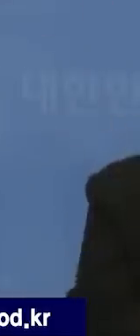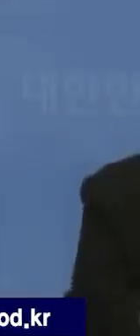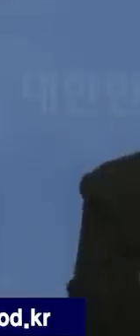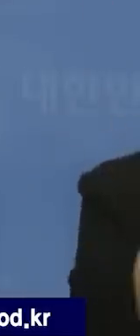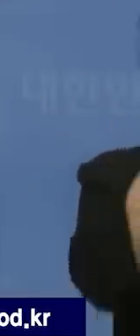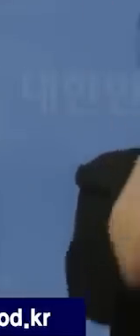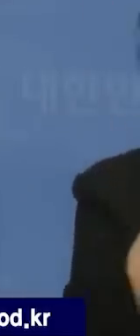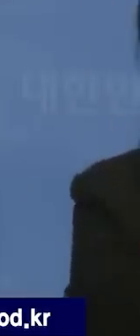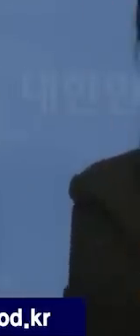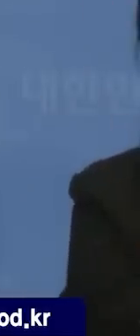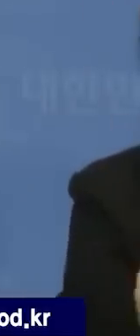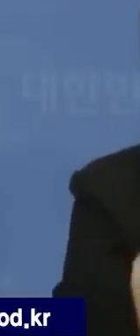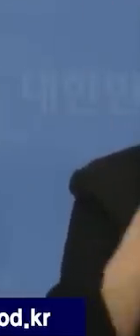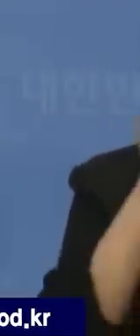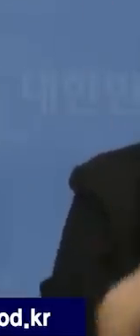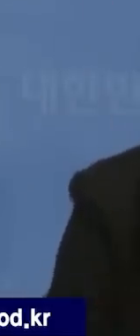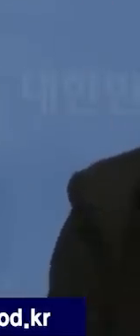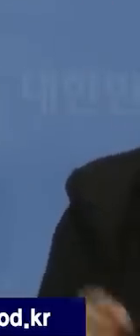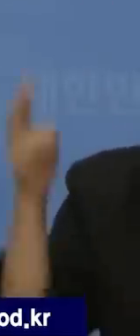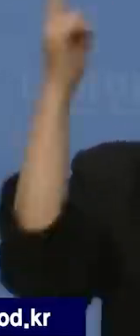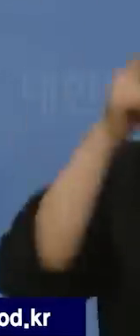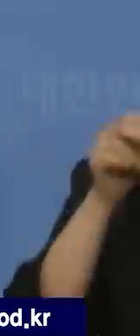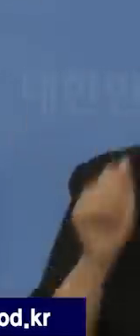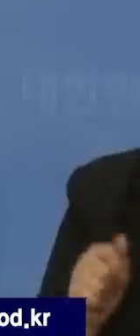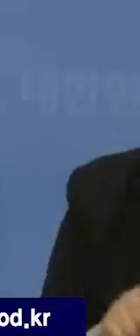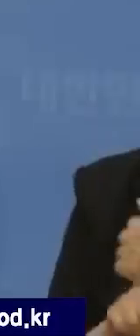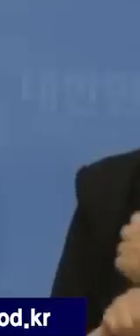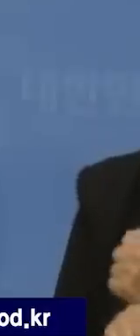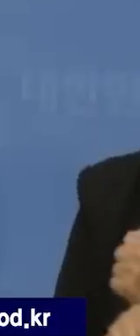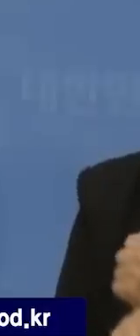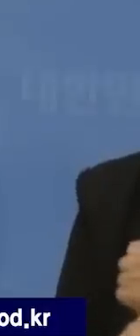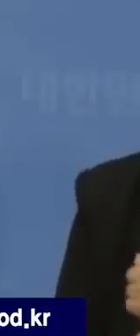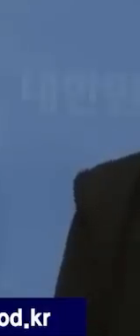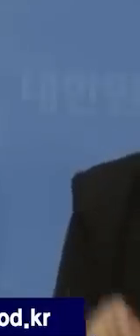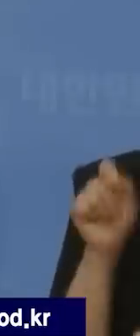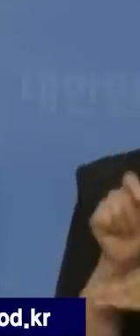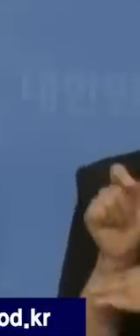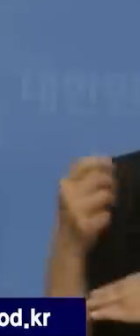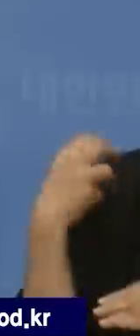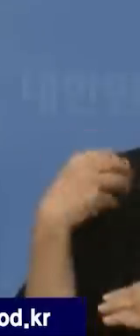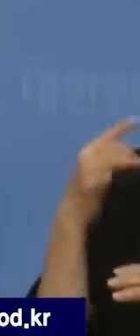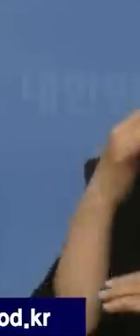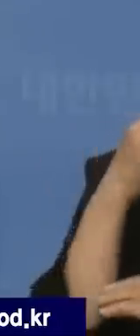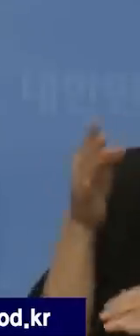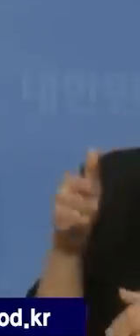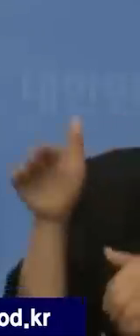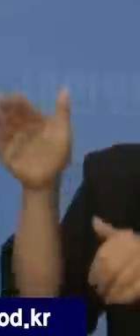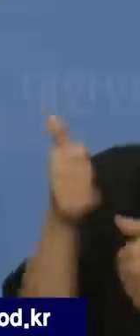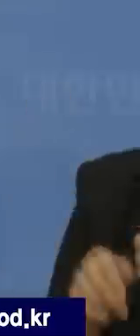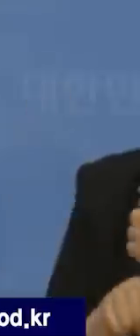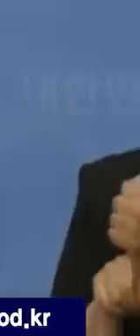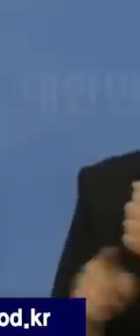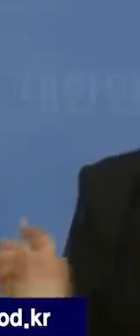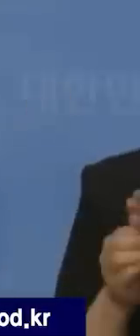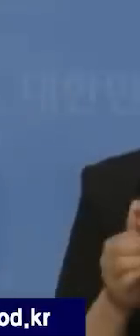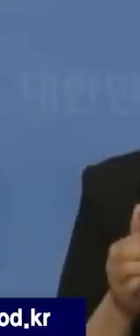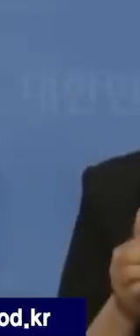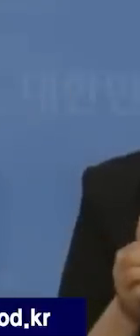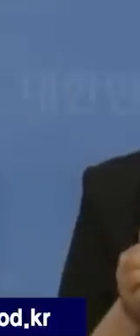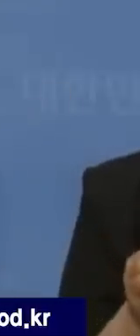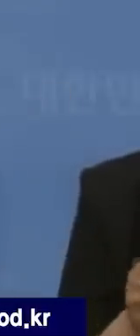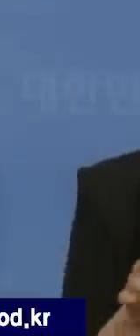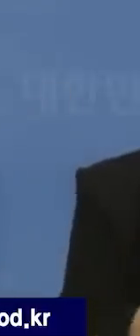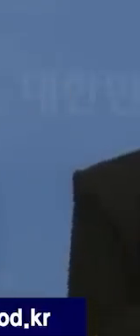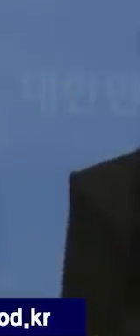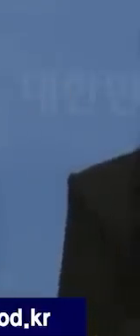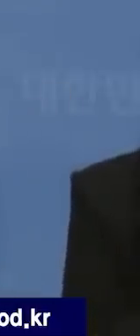향했음에도 검찰 수사는 행정관을 참고인 조사하는 것으로 끝났습니다. 그